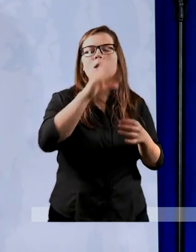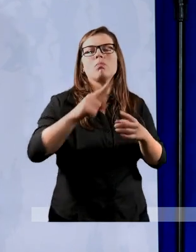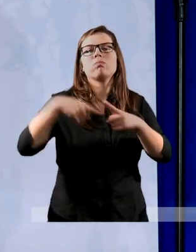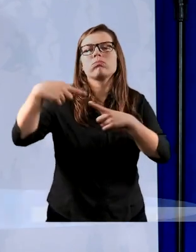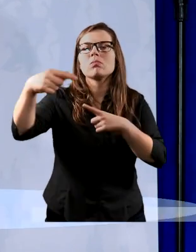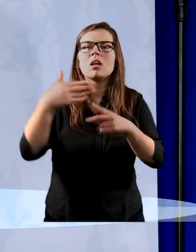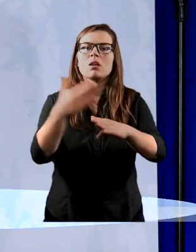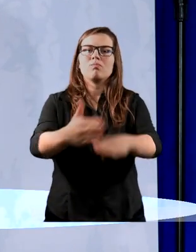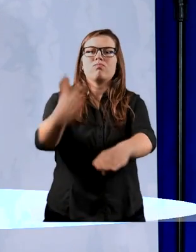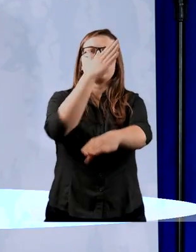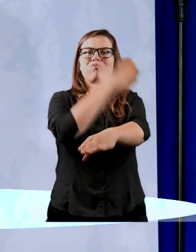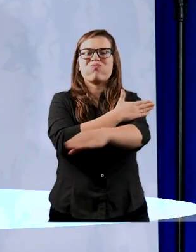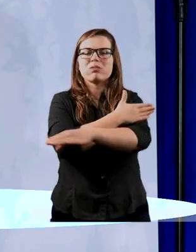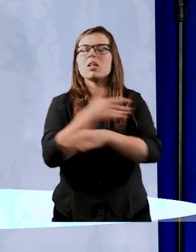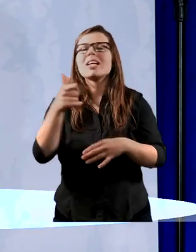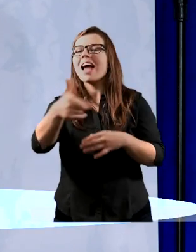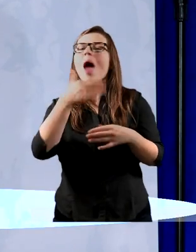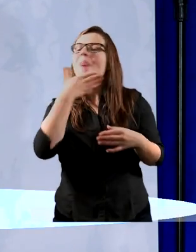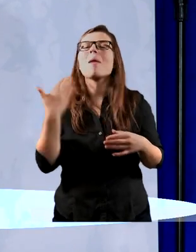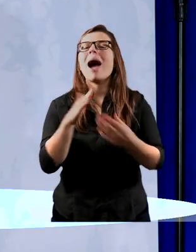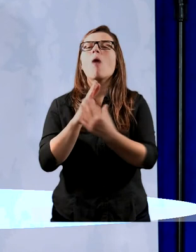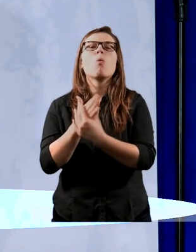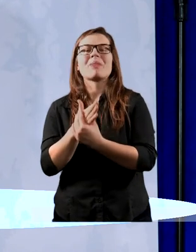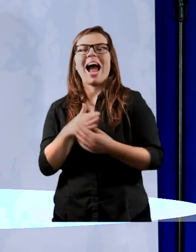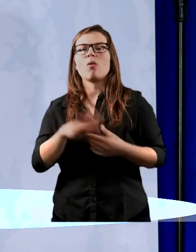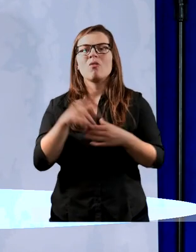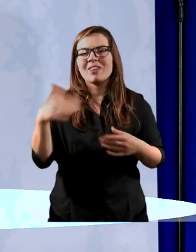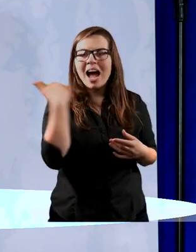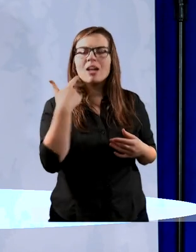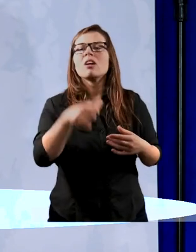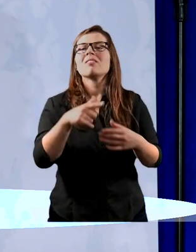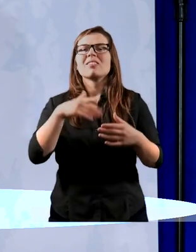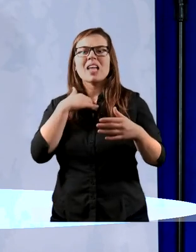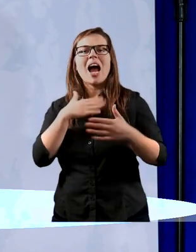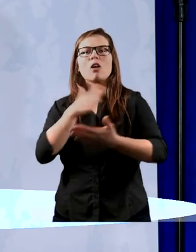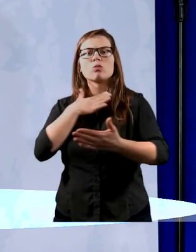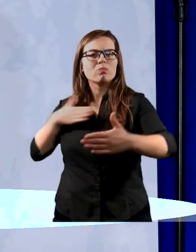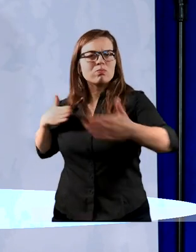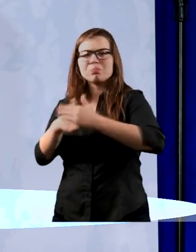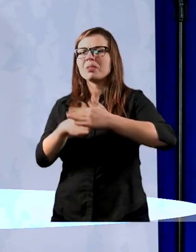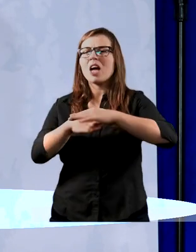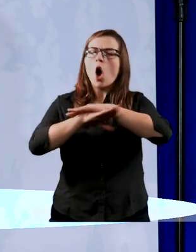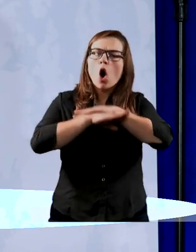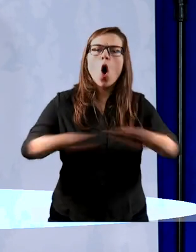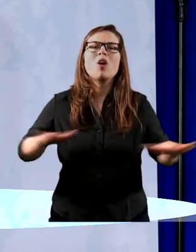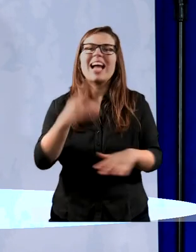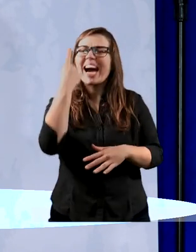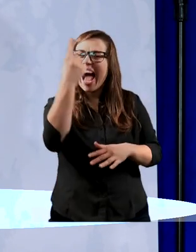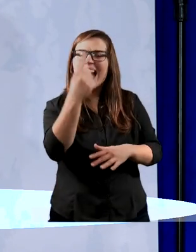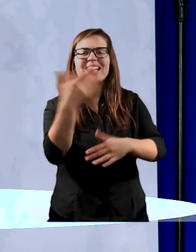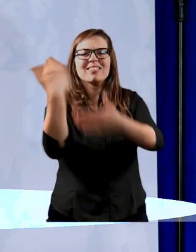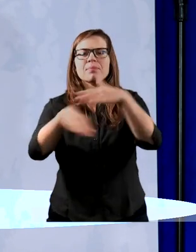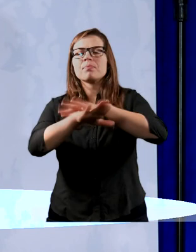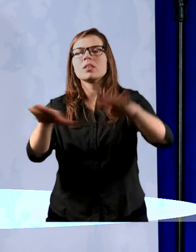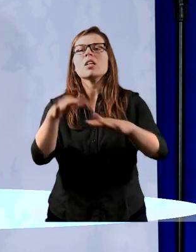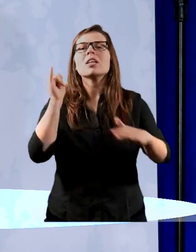po prostu tej potrzeby picia alkoholu nie mam, to, że definitywnie powiedziałam temu dość, po